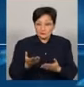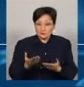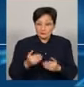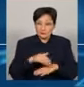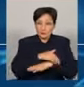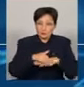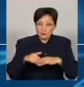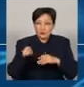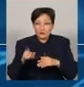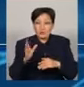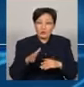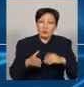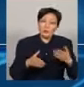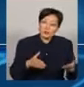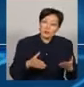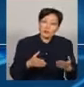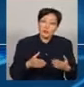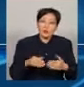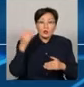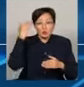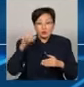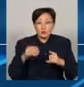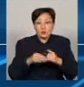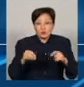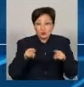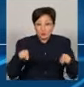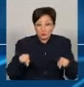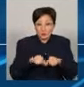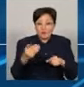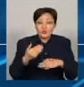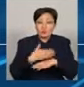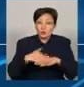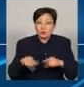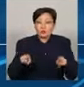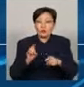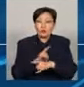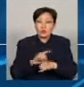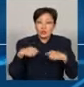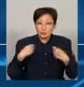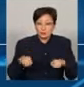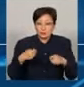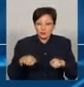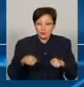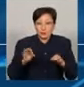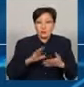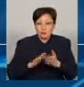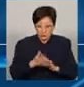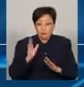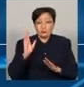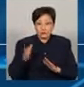көше түсет, мына жерден бүйтет деп, біреудің жерінен көше түсет, мына жерден көше түсет деп тапқан ғой өздері. Ай, мәміле келеміз ғой, мынап